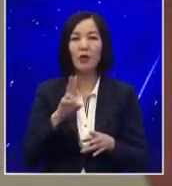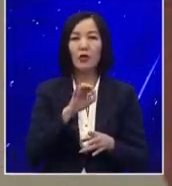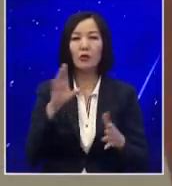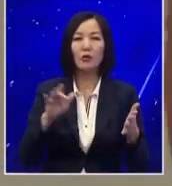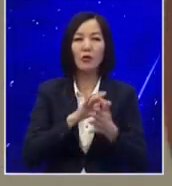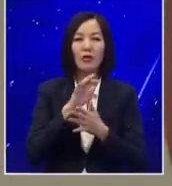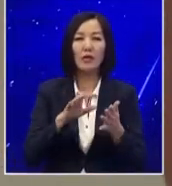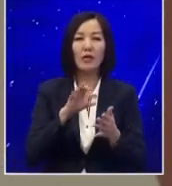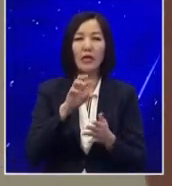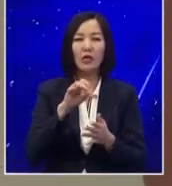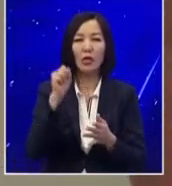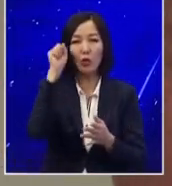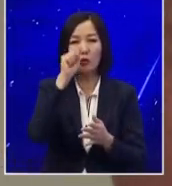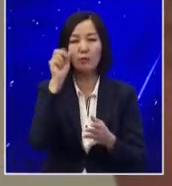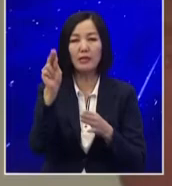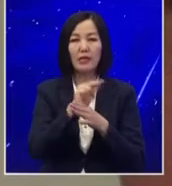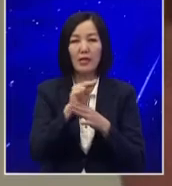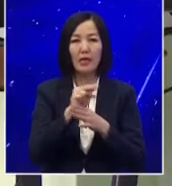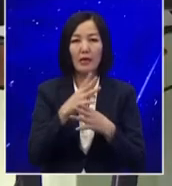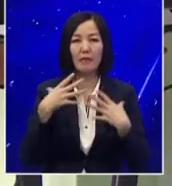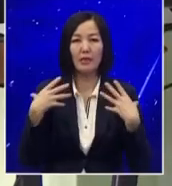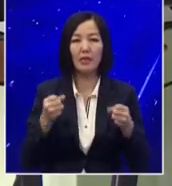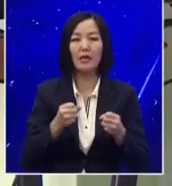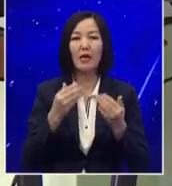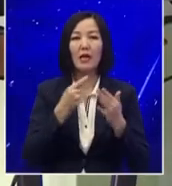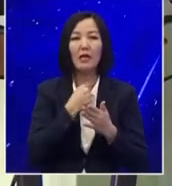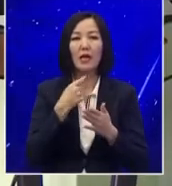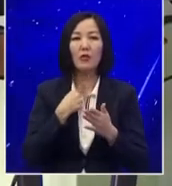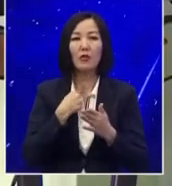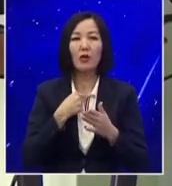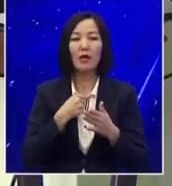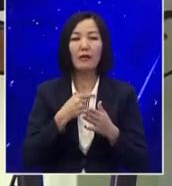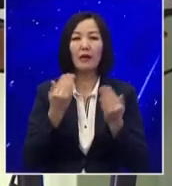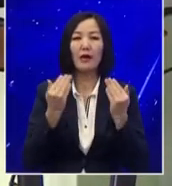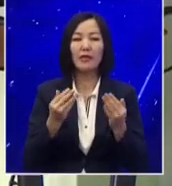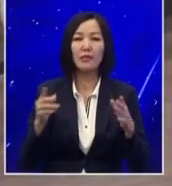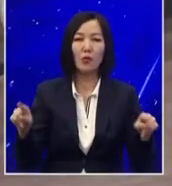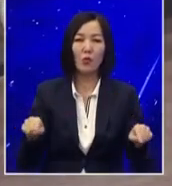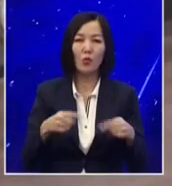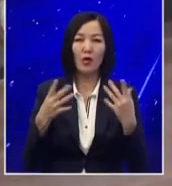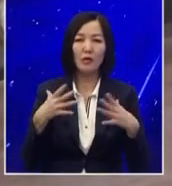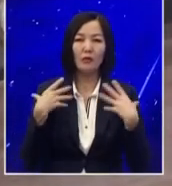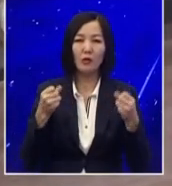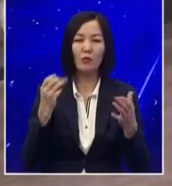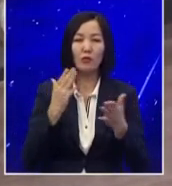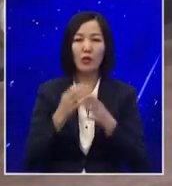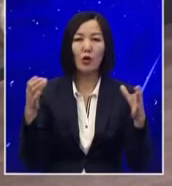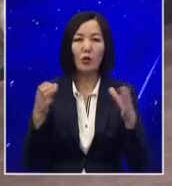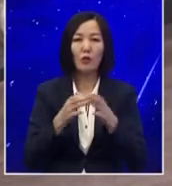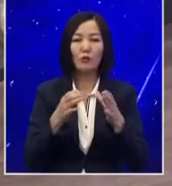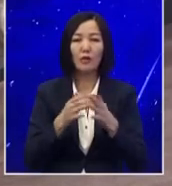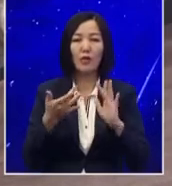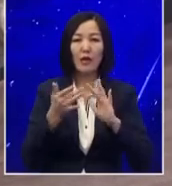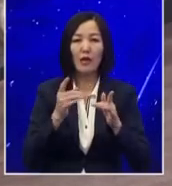жасатып, Ташкентте ем алды. Қазір Талдықорғандағы Асар оңалту орталығында порталмен оңалтудан өтіп жатыр. Жалпы ол бұл ұйым жайлы